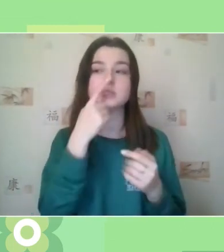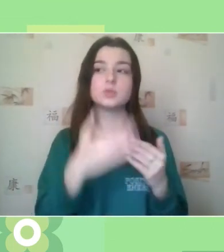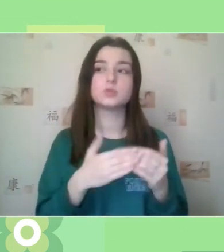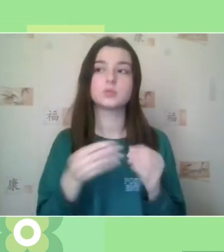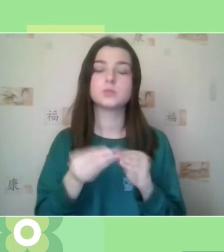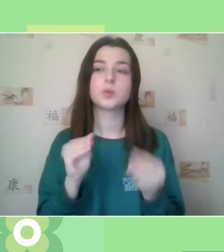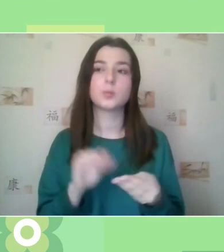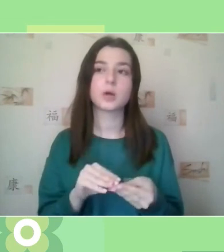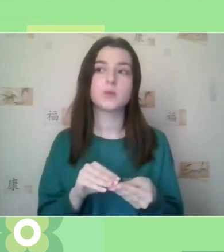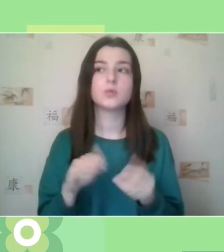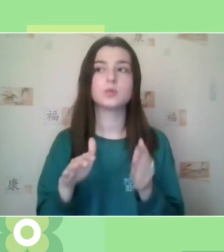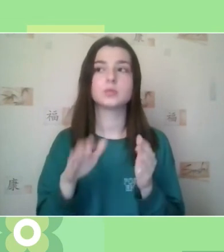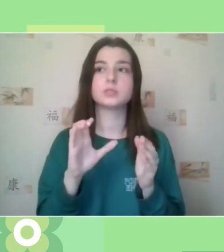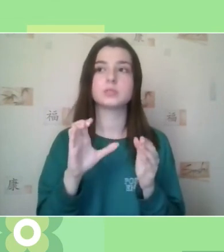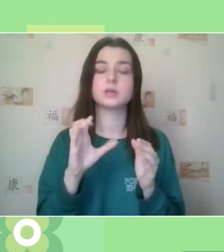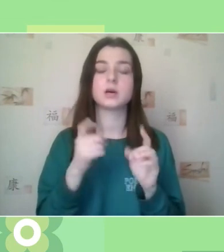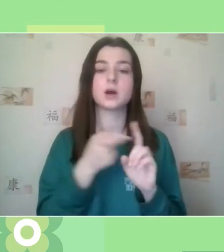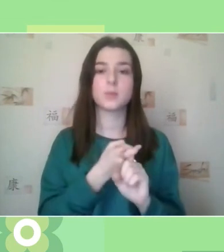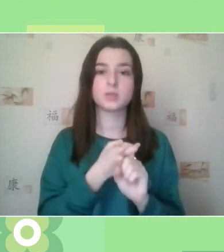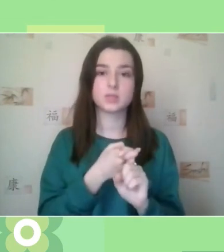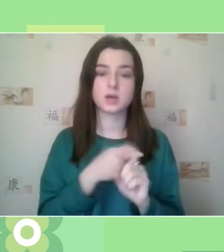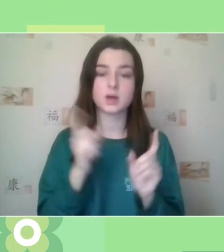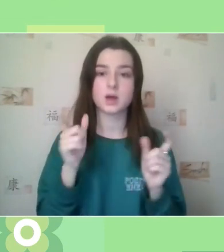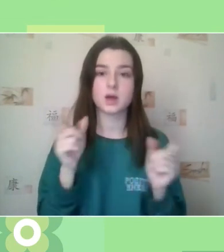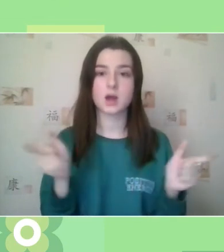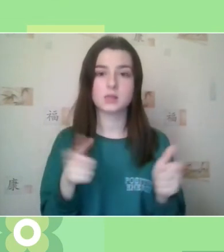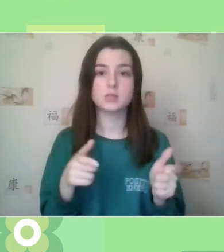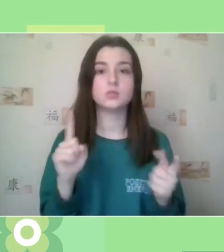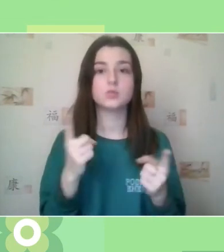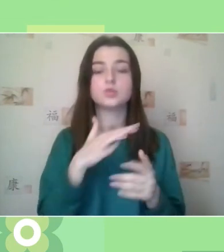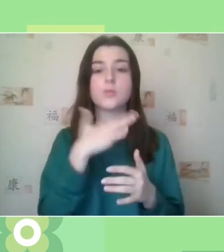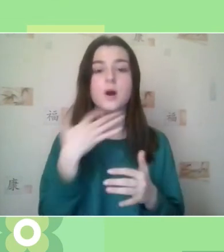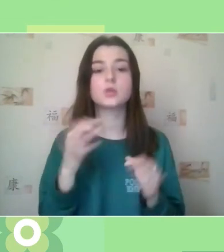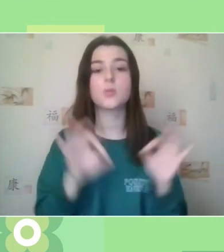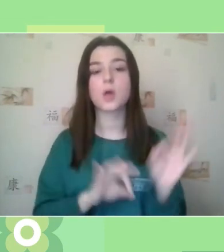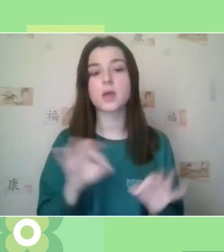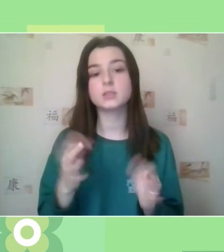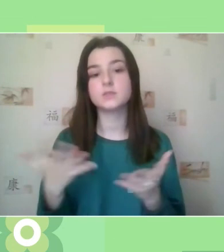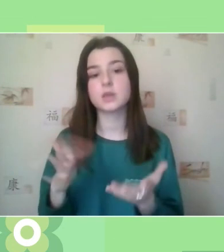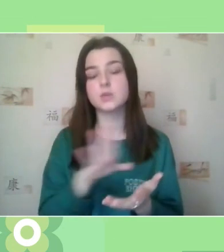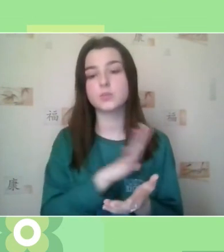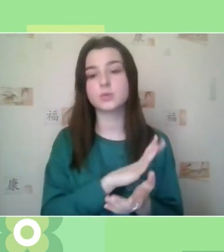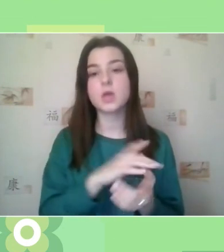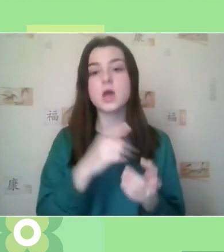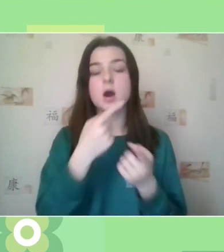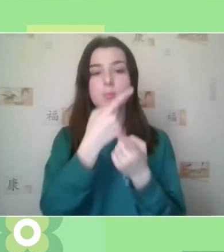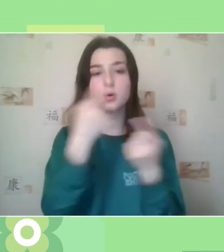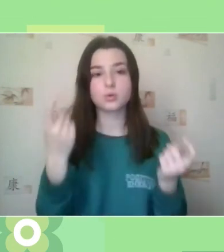проблемою, з викликом пандемії, тому що кілька великих проєктів, які були